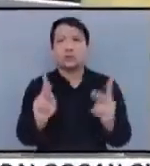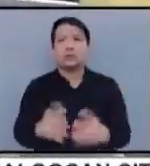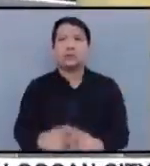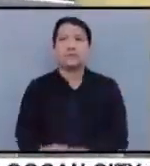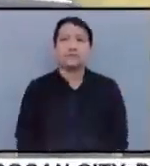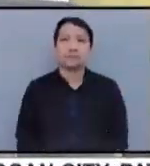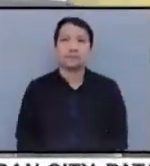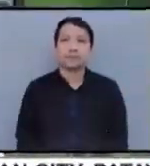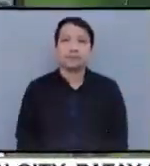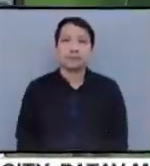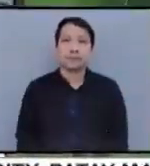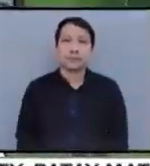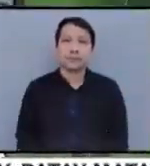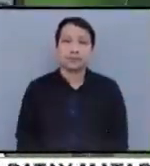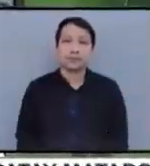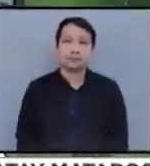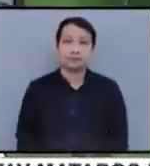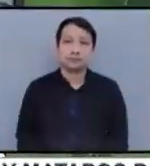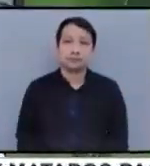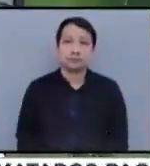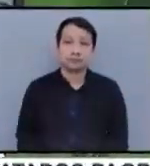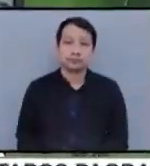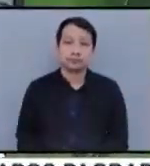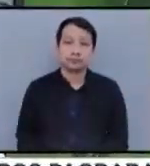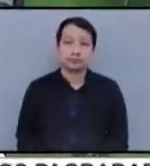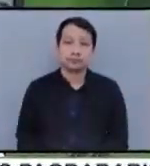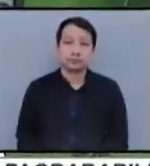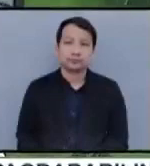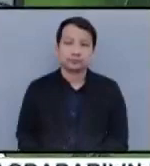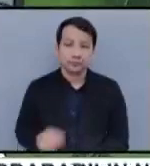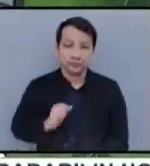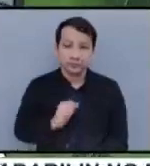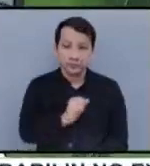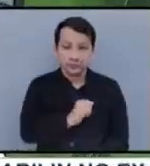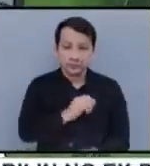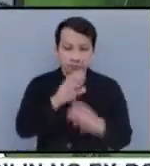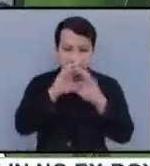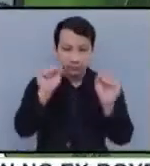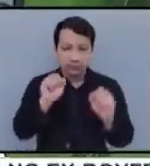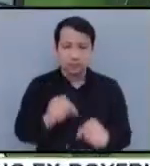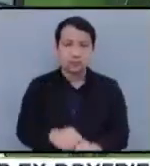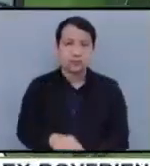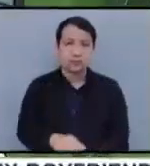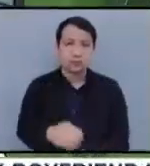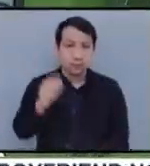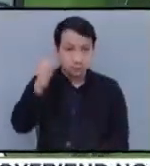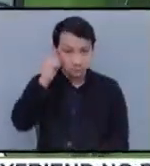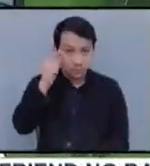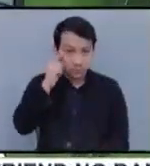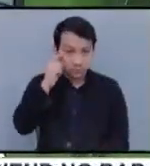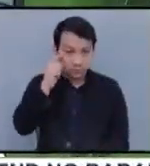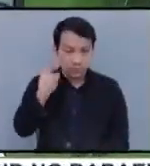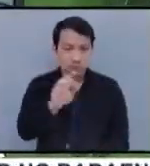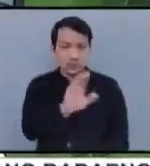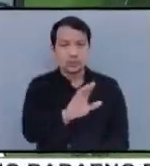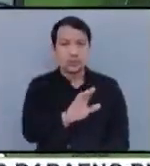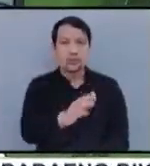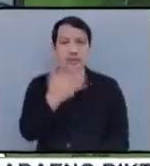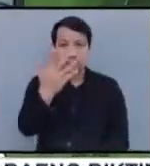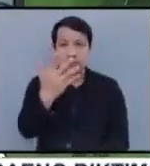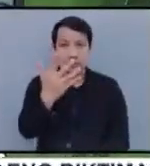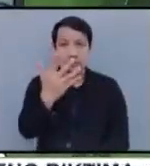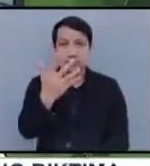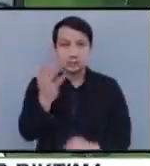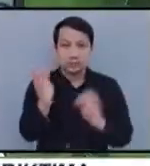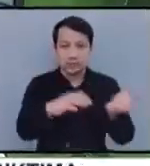Nagpahayag ng pakikiramay si Senate President Mig Zubiri sa pamilya ng limang rescuers na nasuwi habang nagsasagawa ng rescue operations